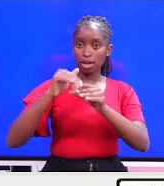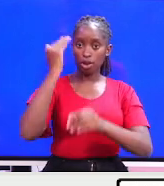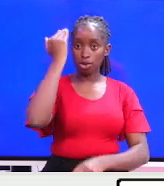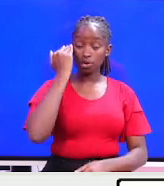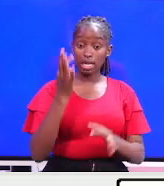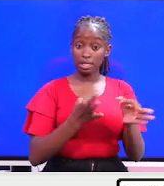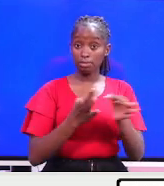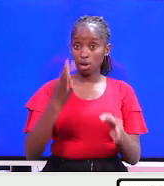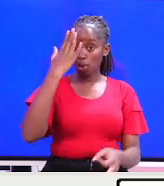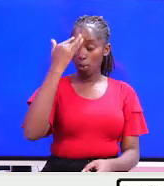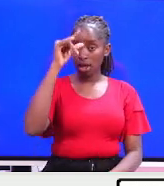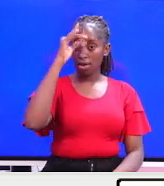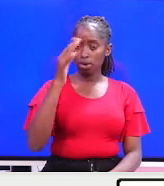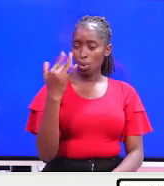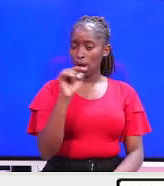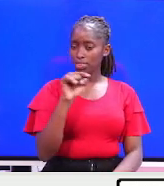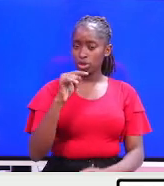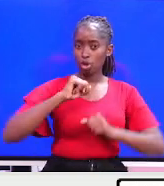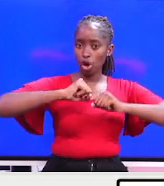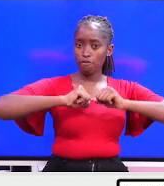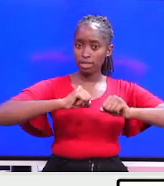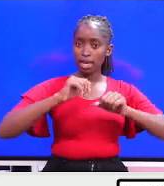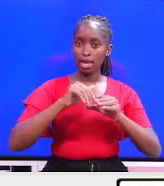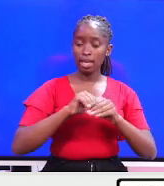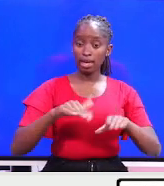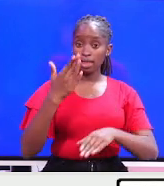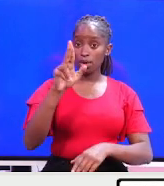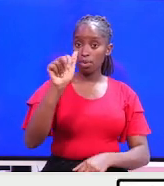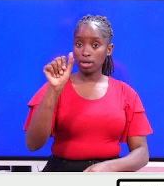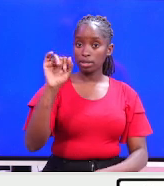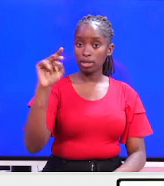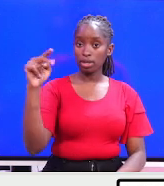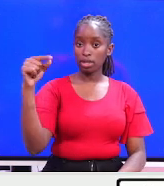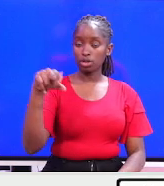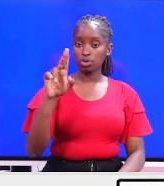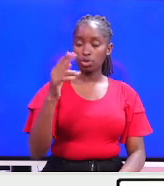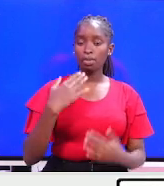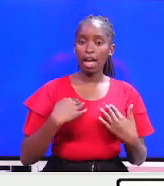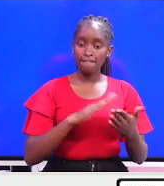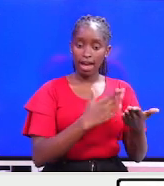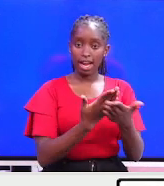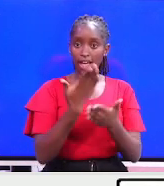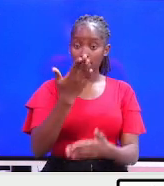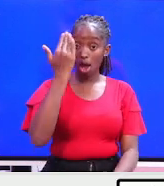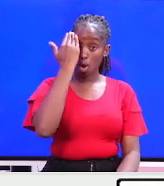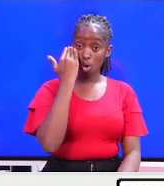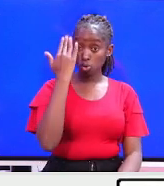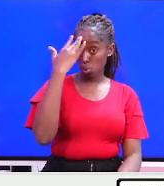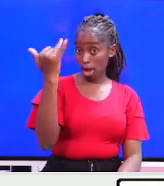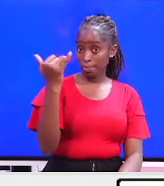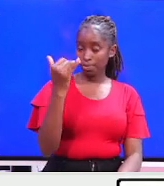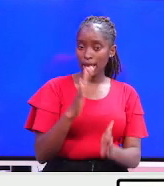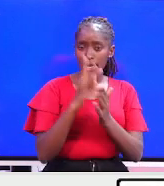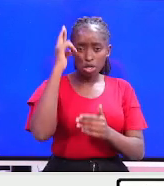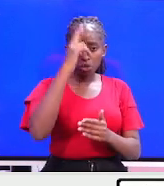kwa nini hao maafisa wa jimbo la Uasin Gishu kufika mahakamani, na sababu ilikuwa ni kwamba walikuwa washaandika